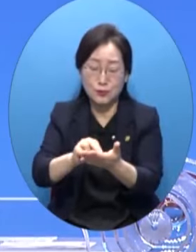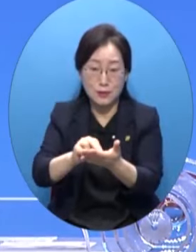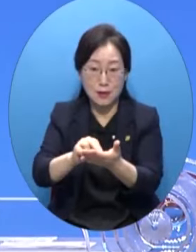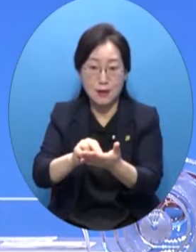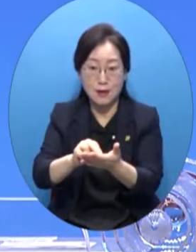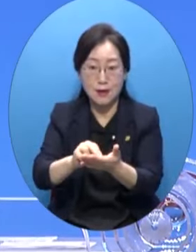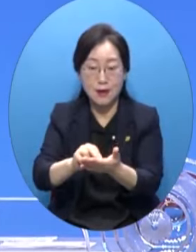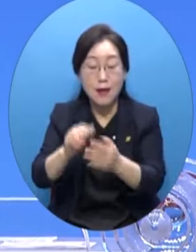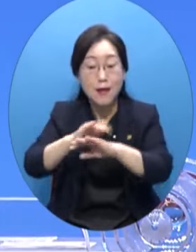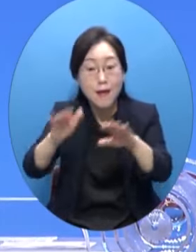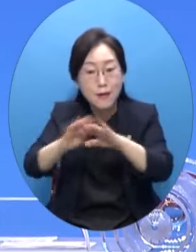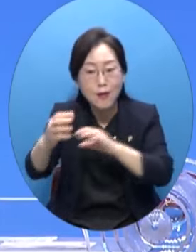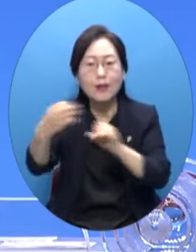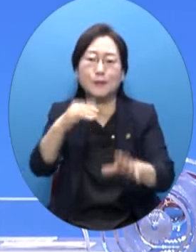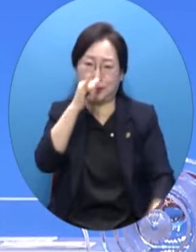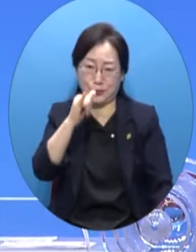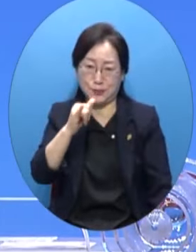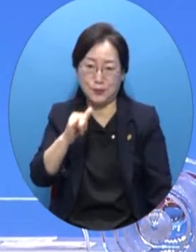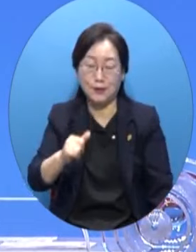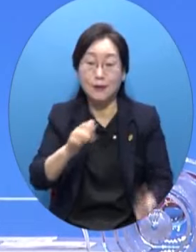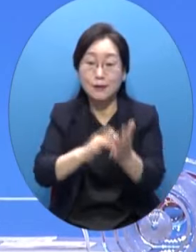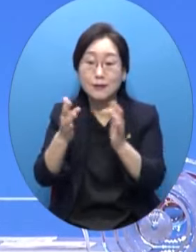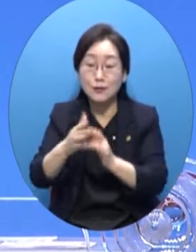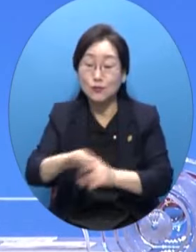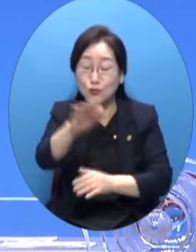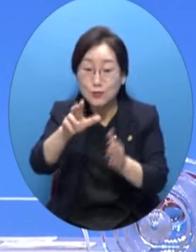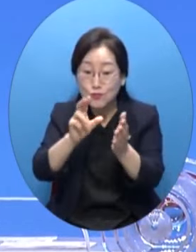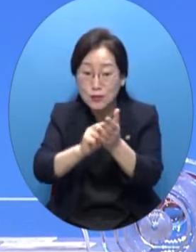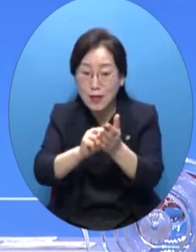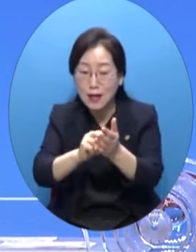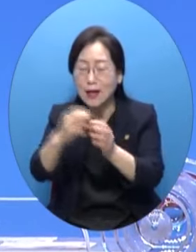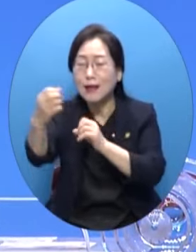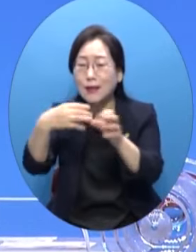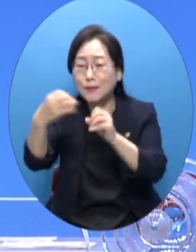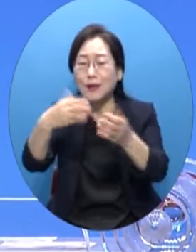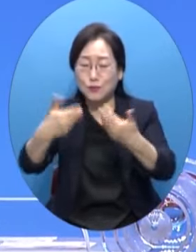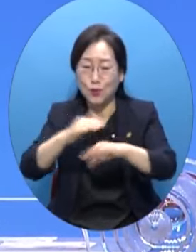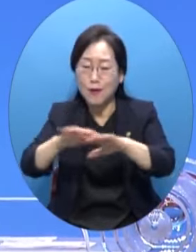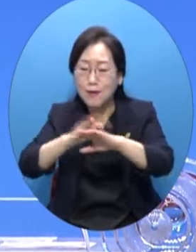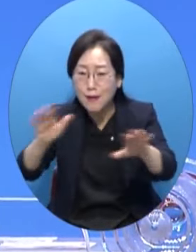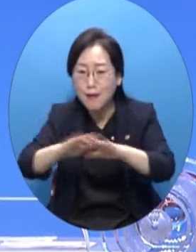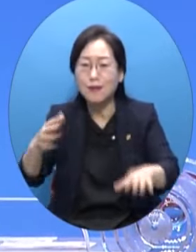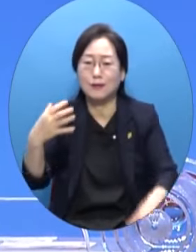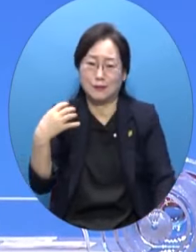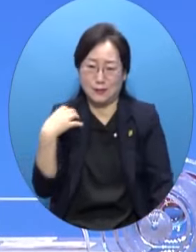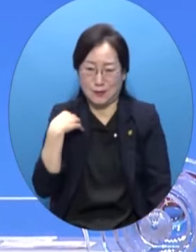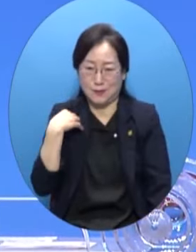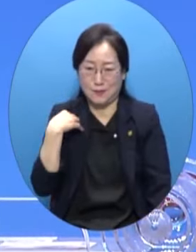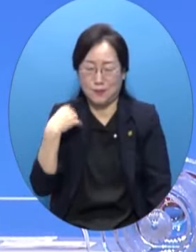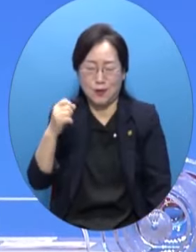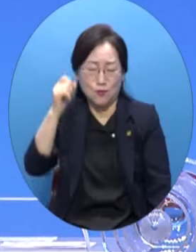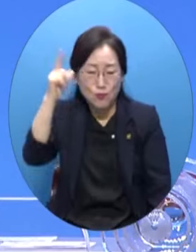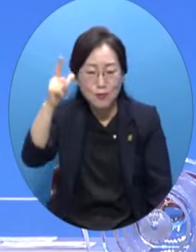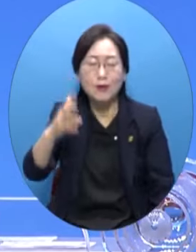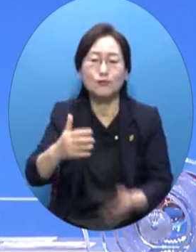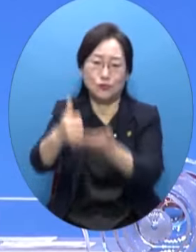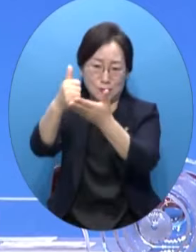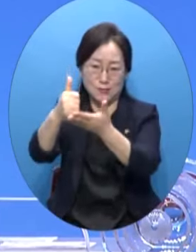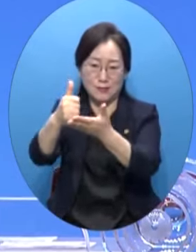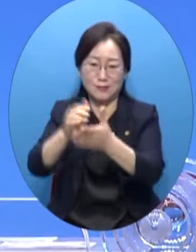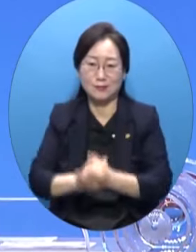있습니다. 예수님은 우리의 문제에 답을 주시며 우리 문제를 해결해 주시는 위대한 주님이